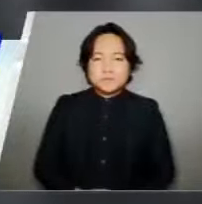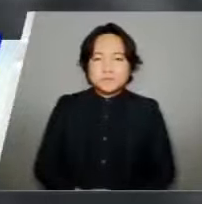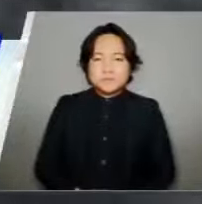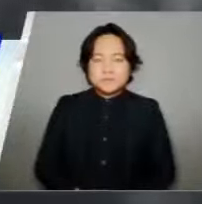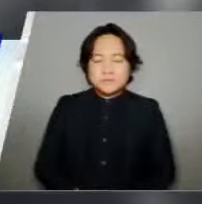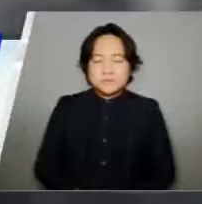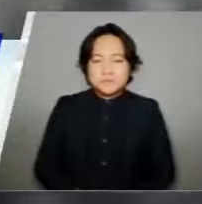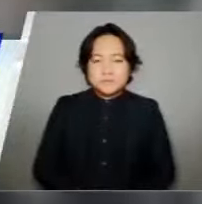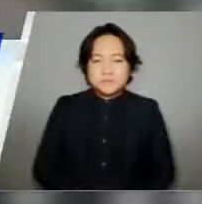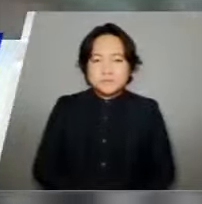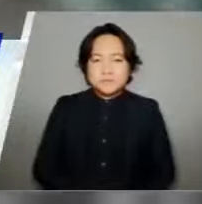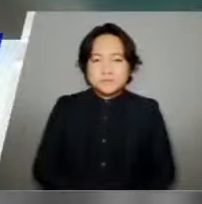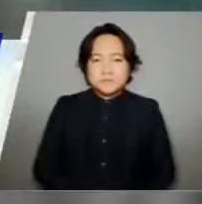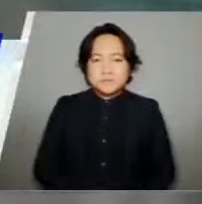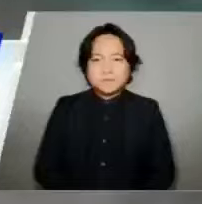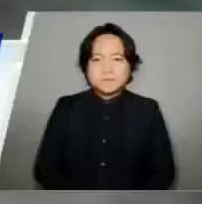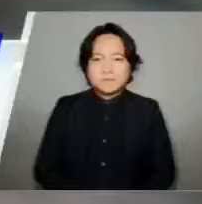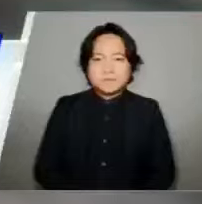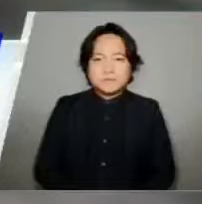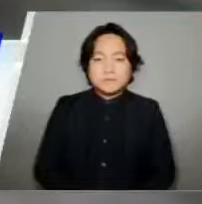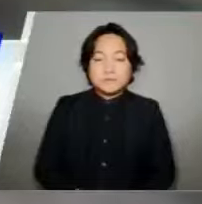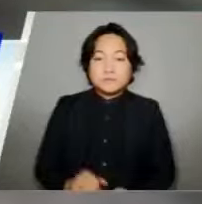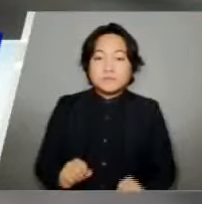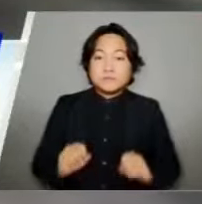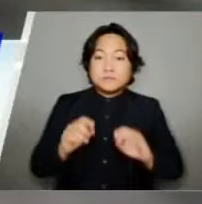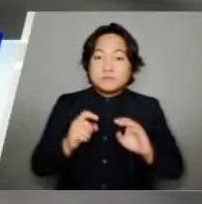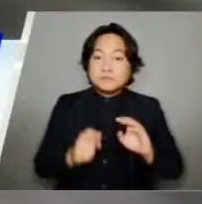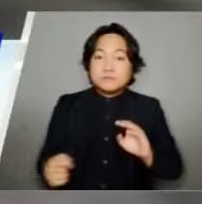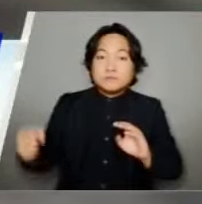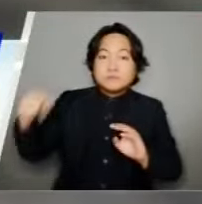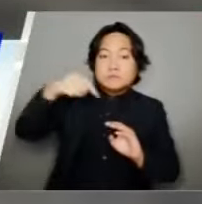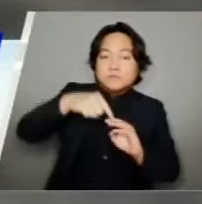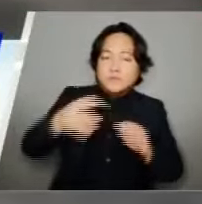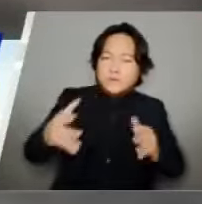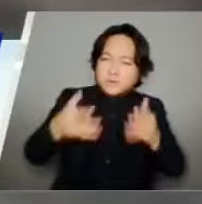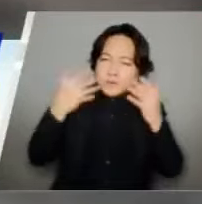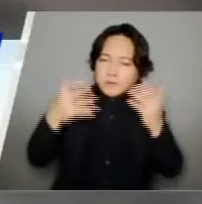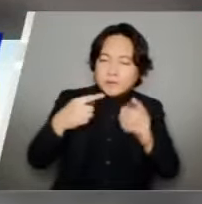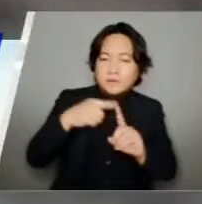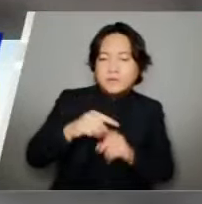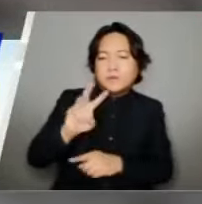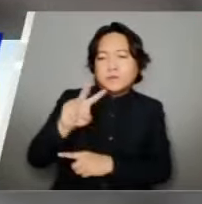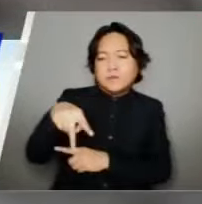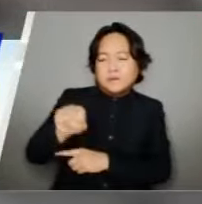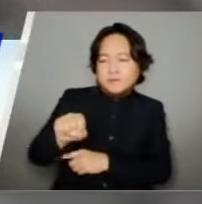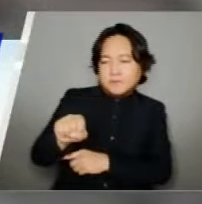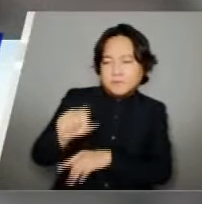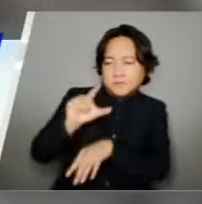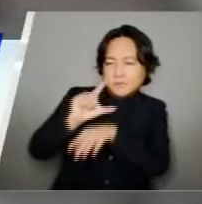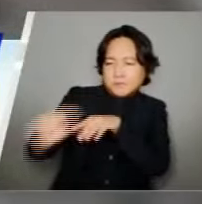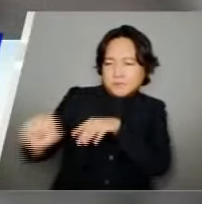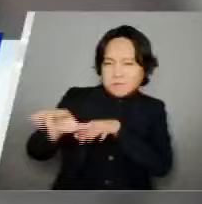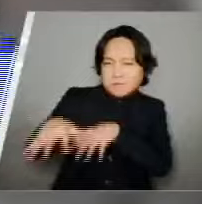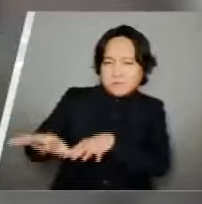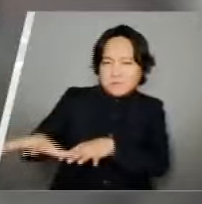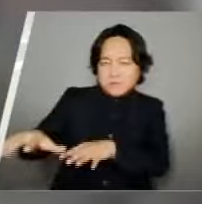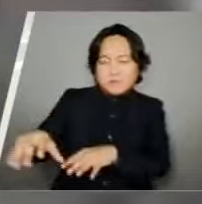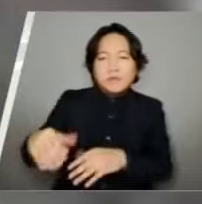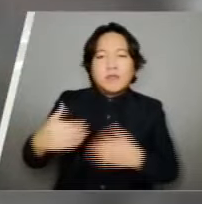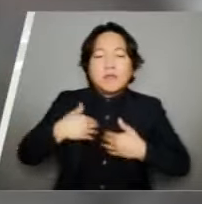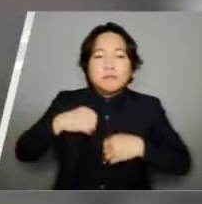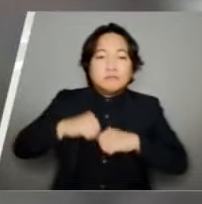Mula sa itaas na may preskong hangin, tanaw rin ang West Philippine Sea, pati na ang naglalakihang rock formation sa